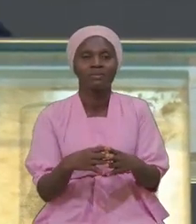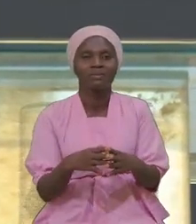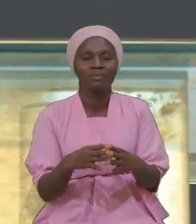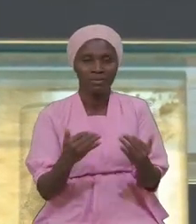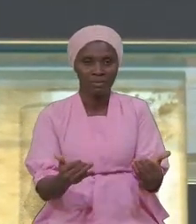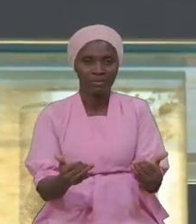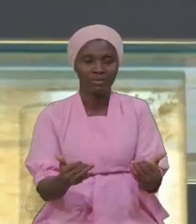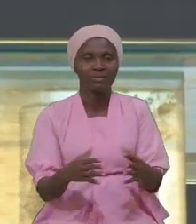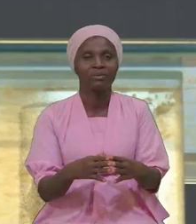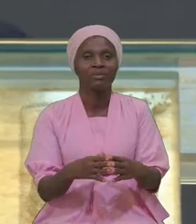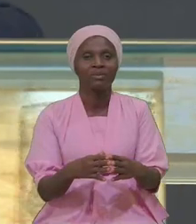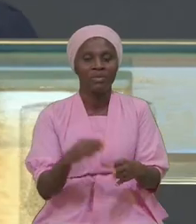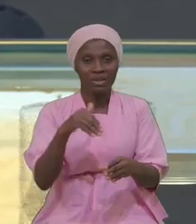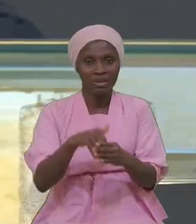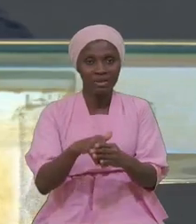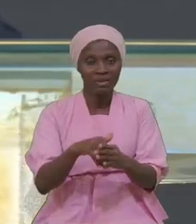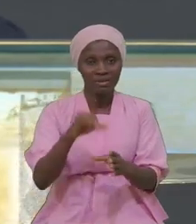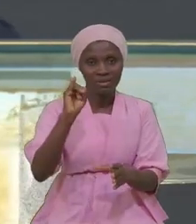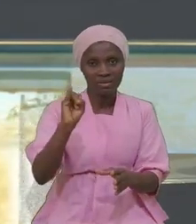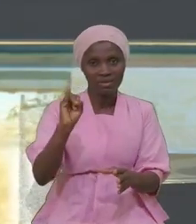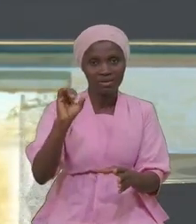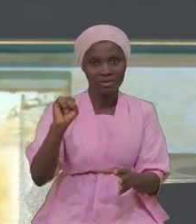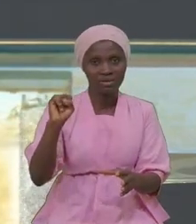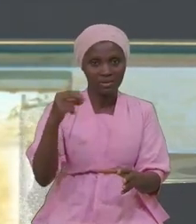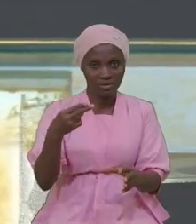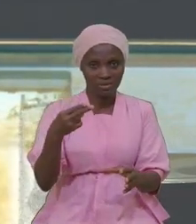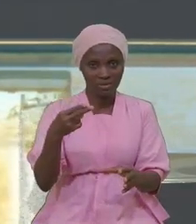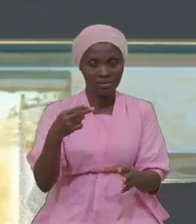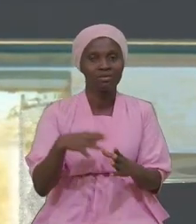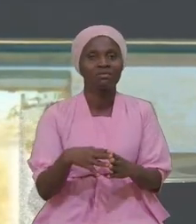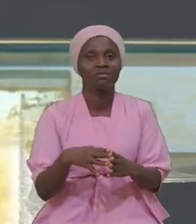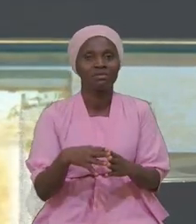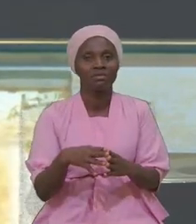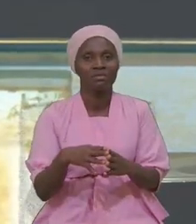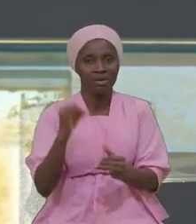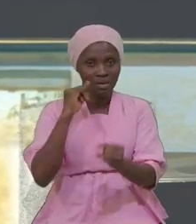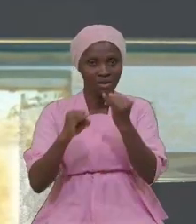Nous allons à Ésaïe. Ésaïe 58.